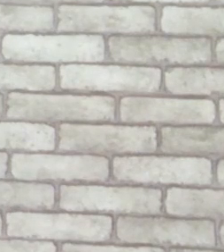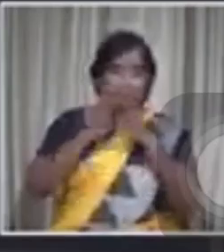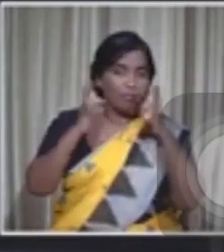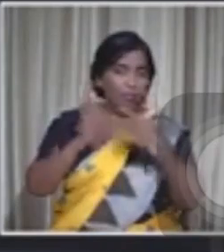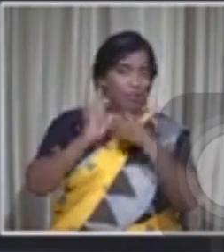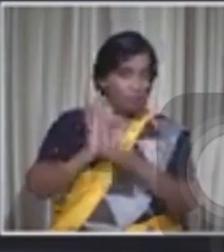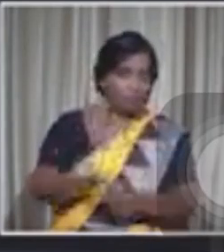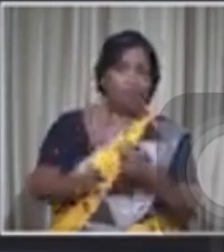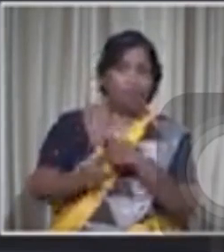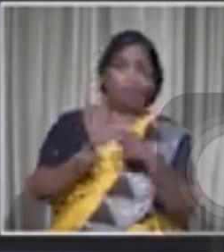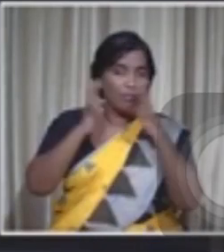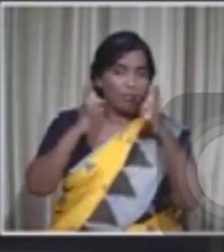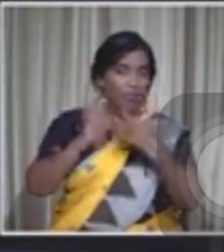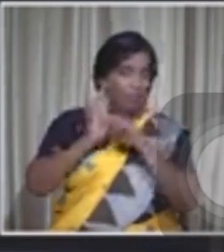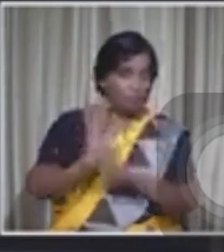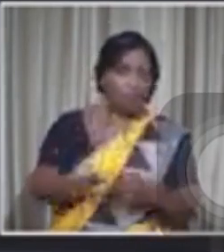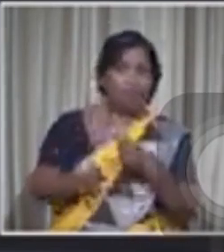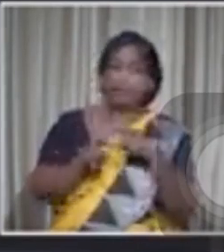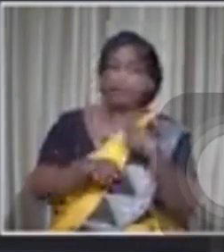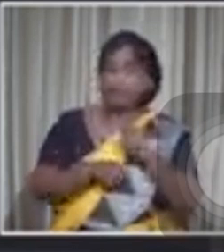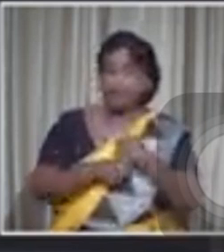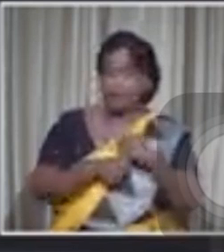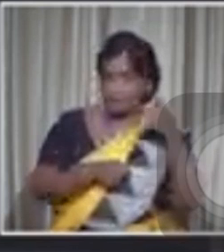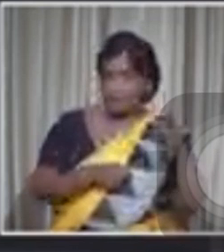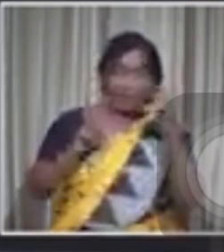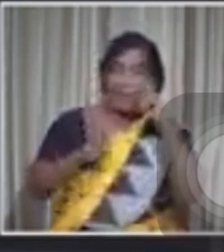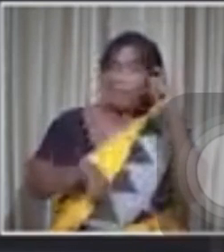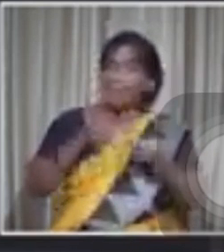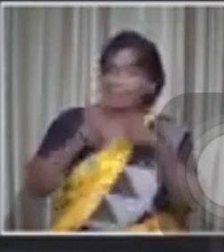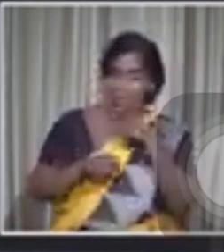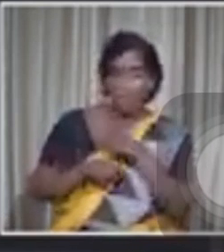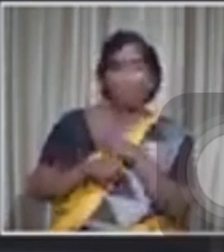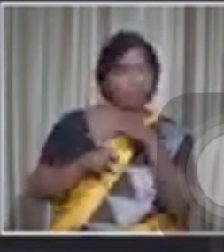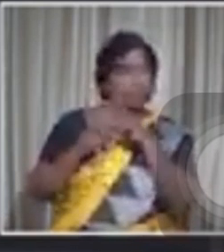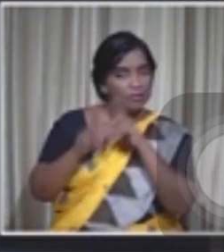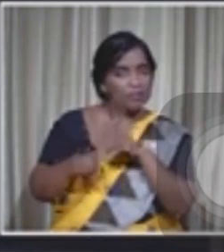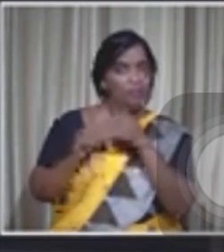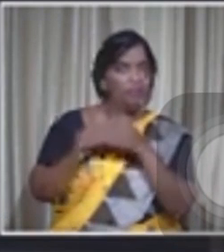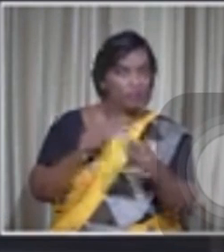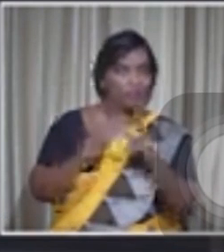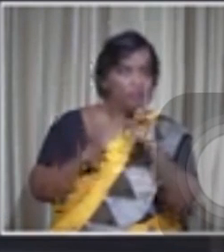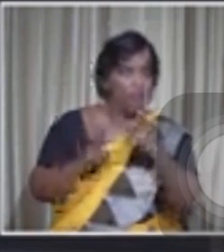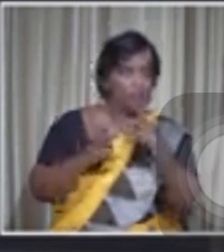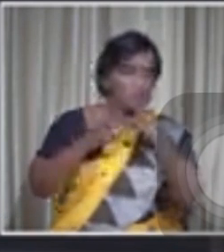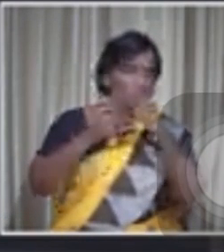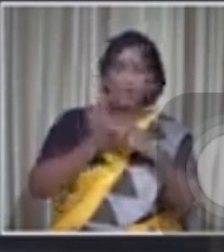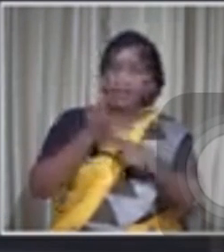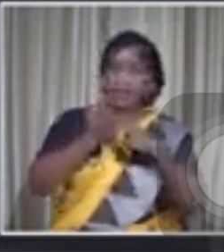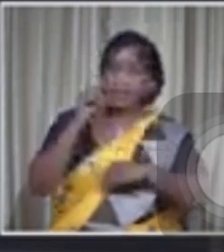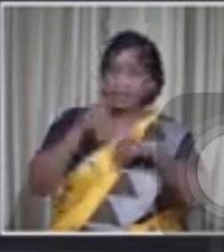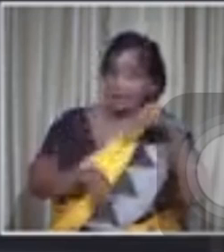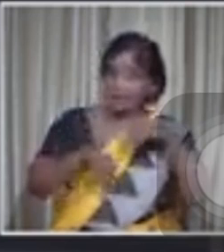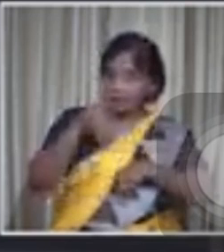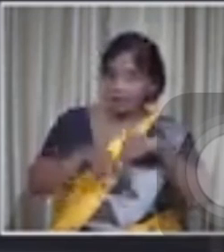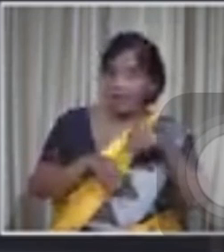சொல்லியிருந்தாரு மலையக மக்களை பொறுத்தவரையிலே இரட்டிப்பு ஏமாற்றம் இரட்டிப்பு ஏமாற்றம் தேர்தல் மேடைகளிலே பல்கலைக்கழகம் தருகின்றோம் மலையகத்திற்கு